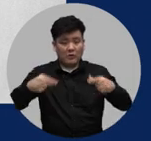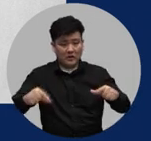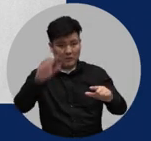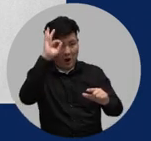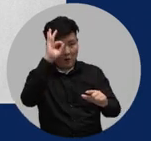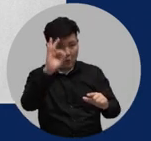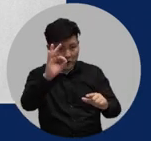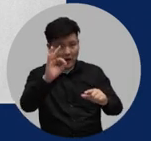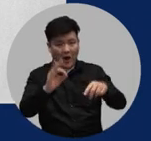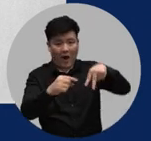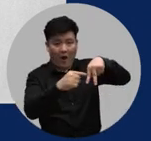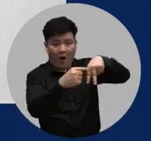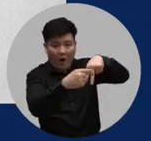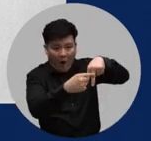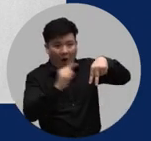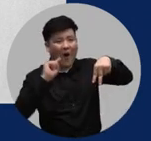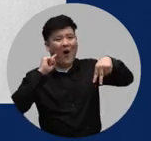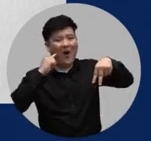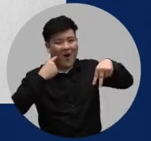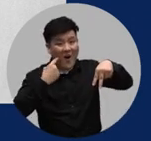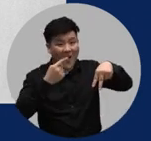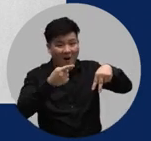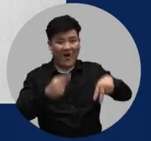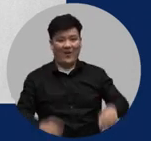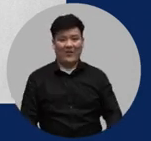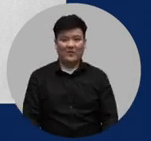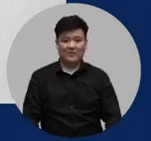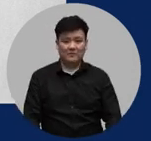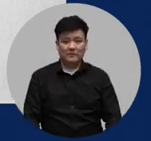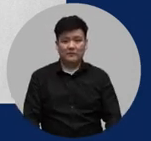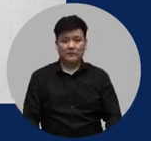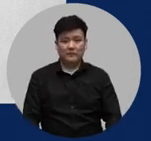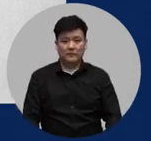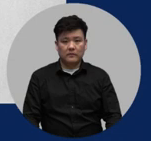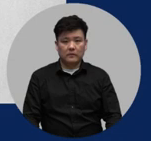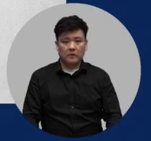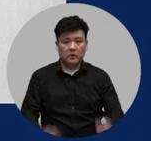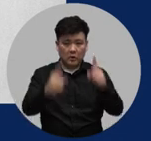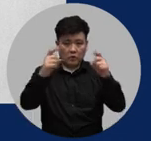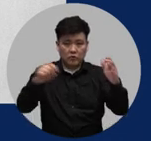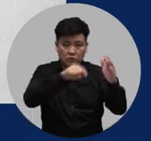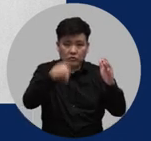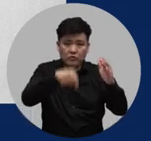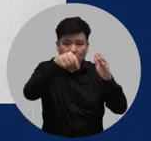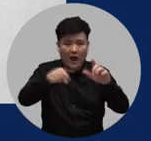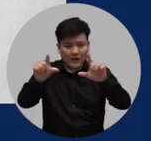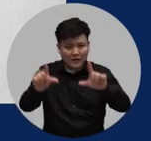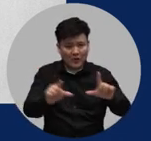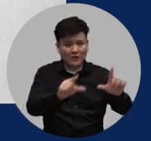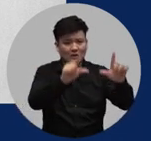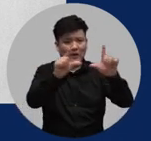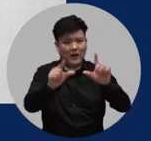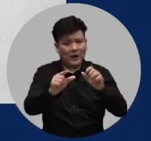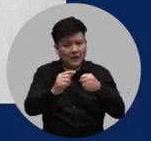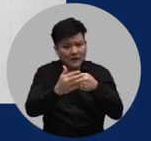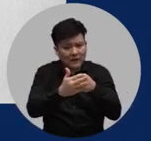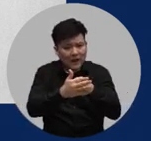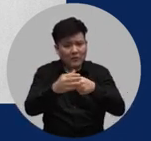땐 몰랐는데 다리가 잘 뻗었네. 궁 안에서만 생활해서 그런지